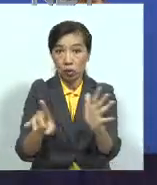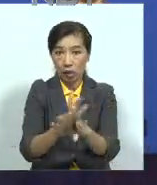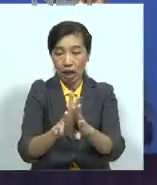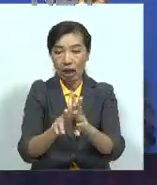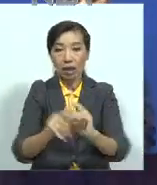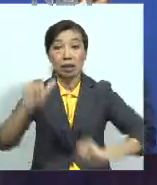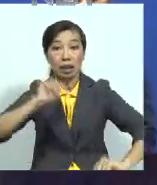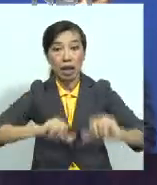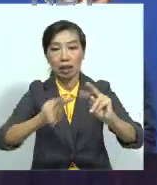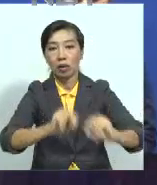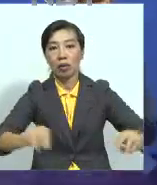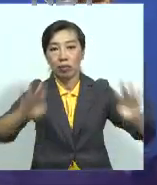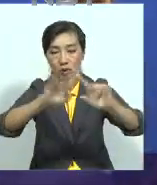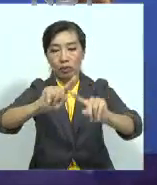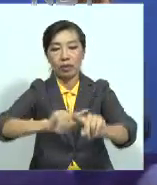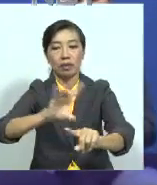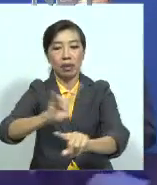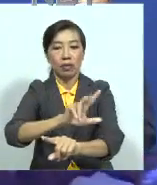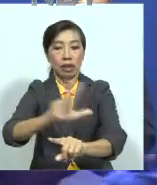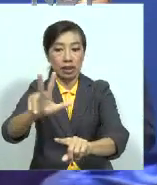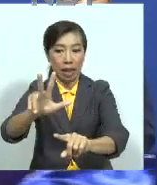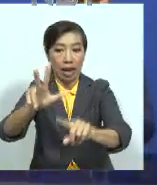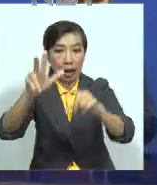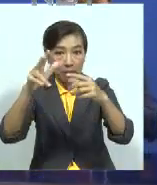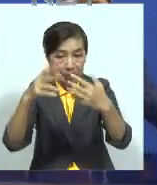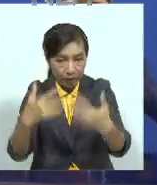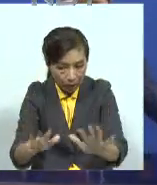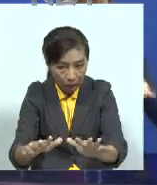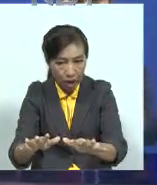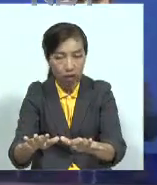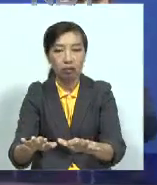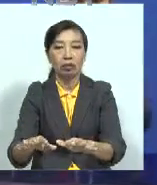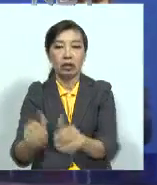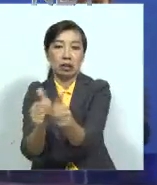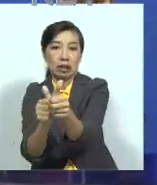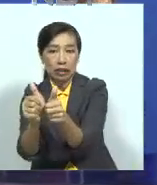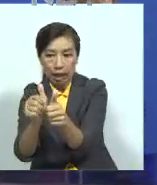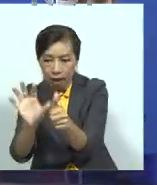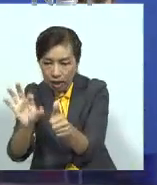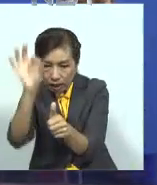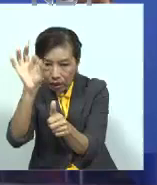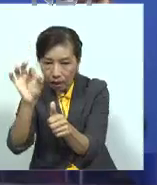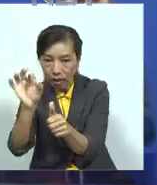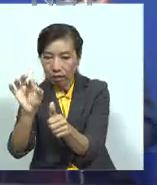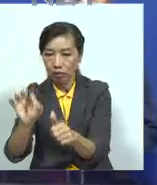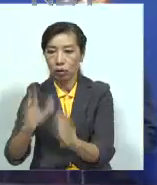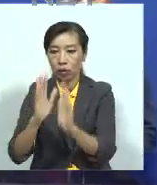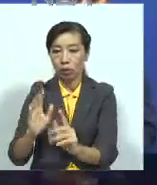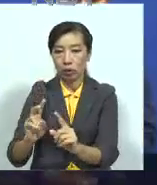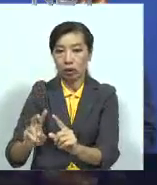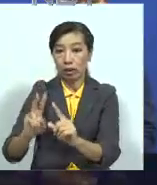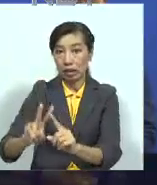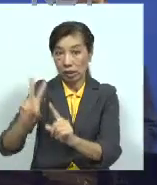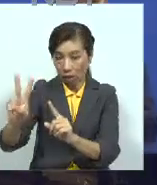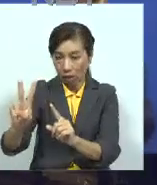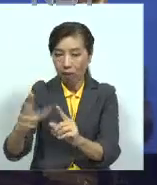ท้ายในวันที่3สิงหาคมก่อนที่จะเป็นรอบรองชนะเลิศและชิงชนะเลิศซึ่งจัดขึ้นที่กรุงเทพมหาน